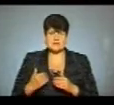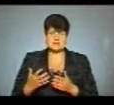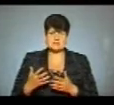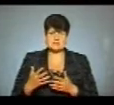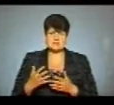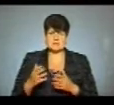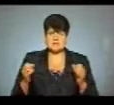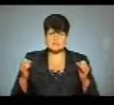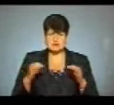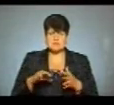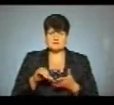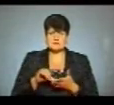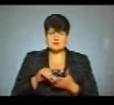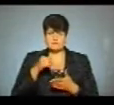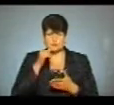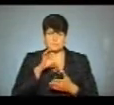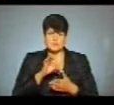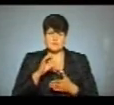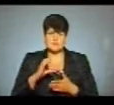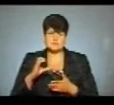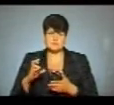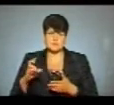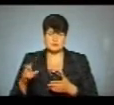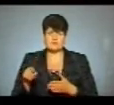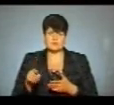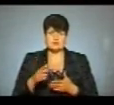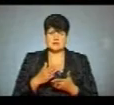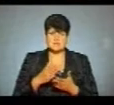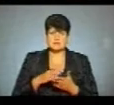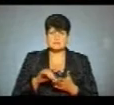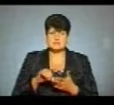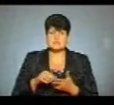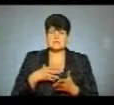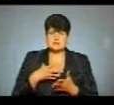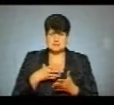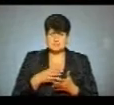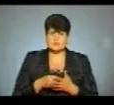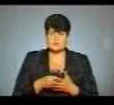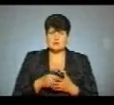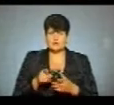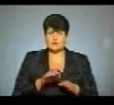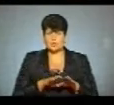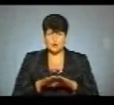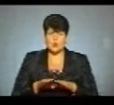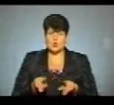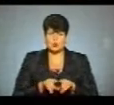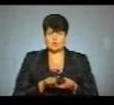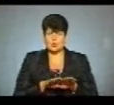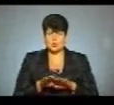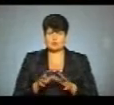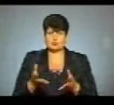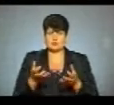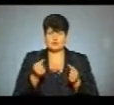вчора представники ОСББ, а вони є представники своєї багатоквартирної мешканці. І одноголосно було прийнято за те, що в даному районі